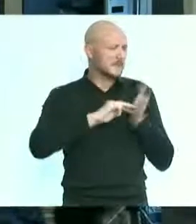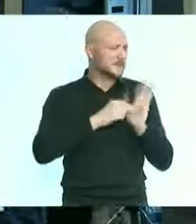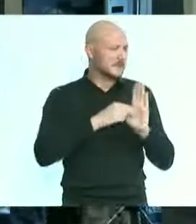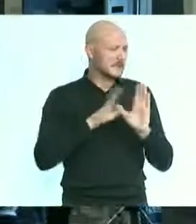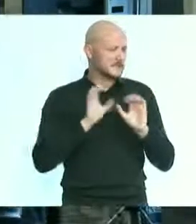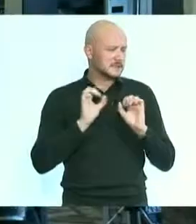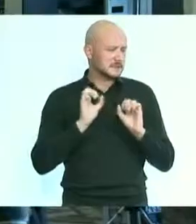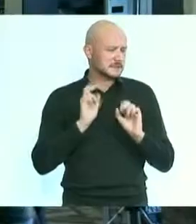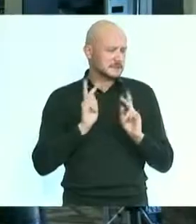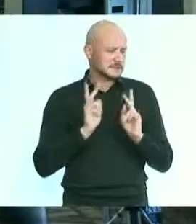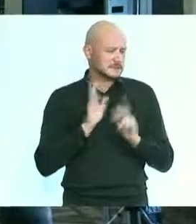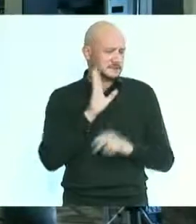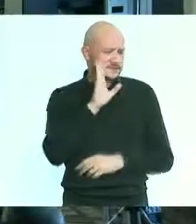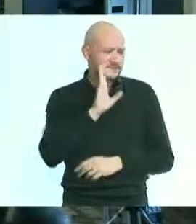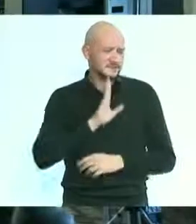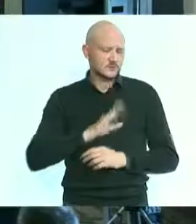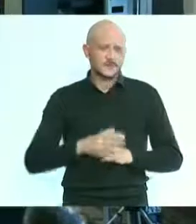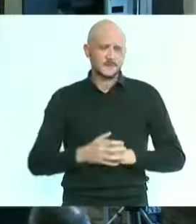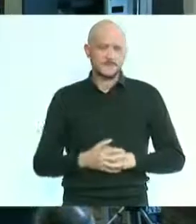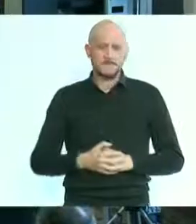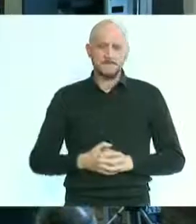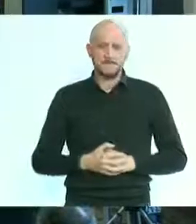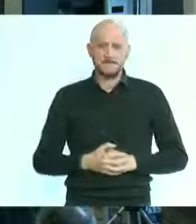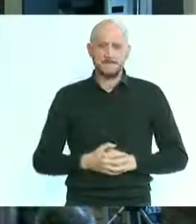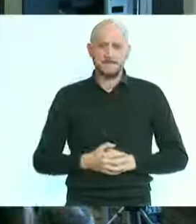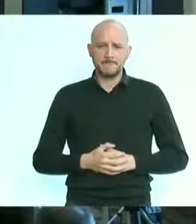simple puisqu'il y a les caméras.